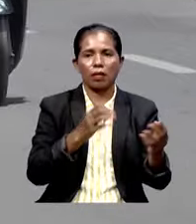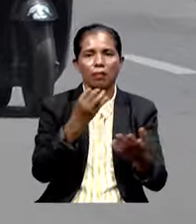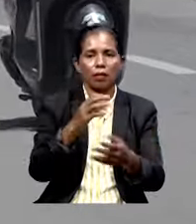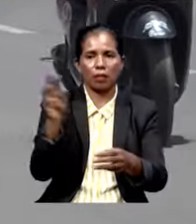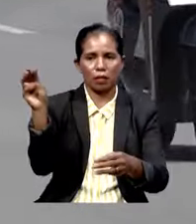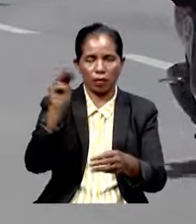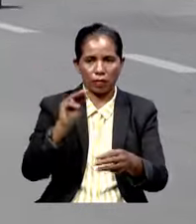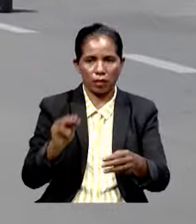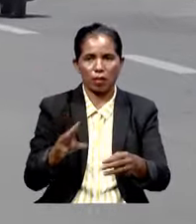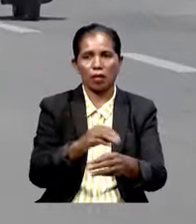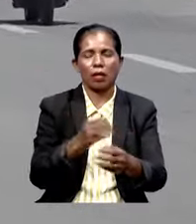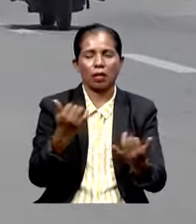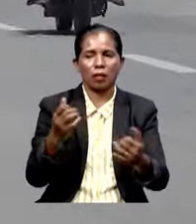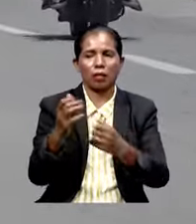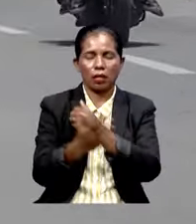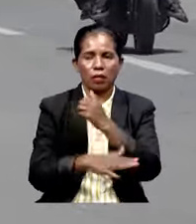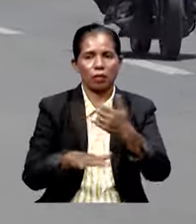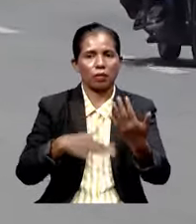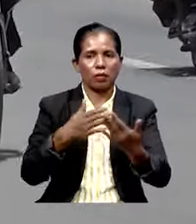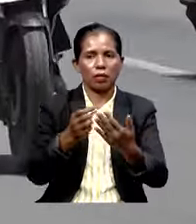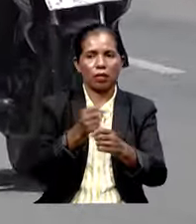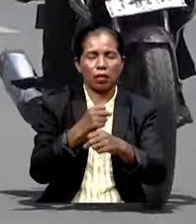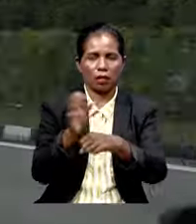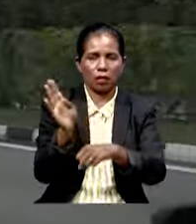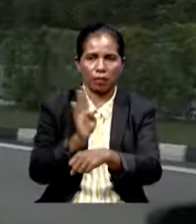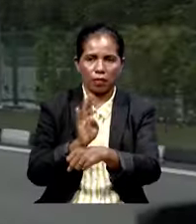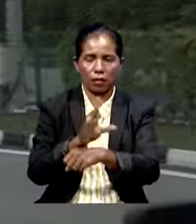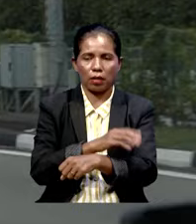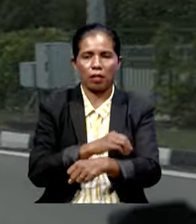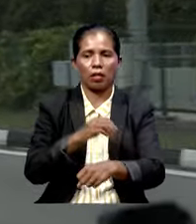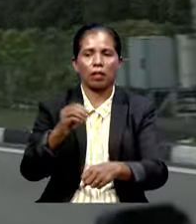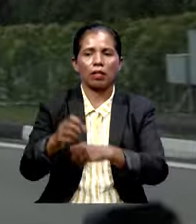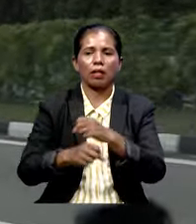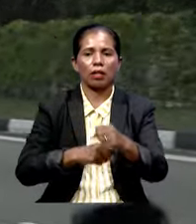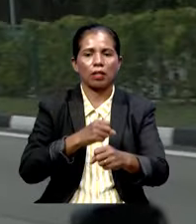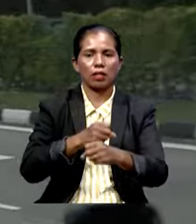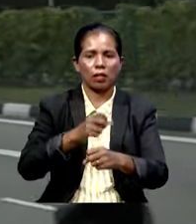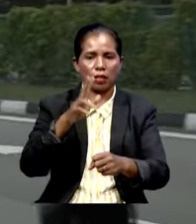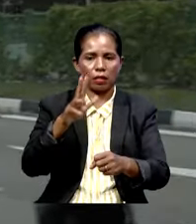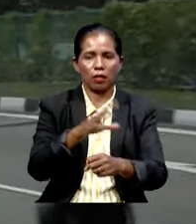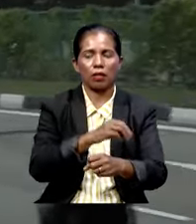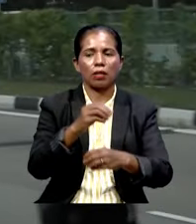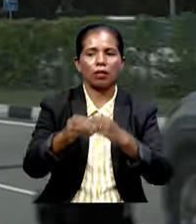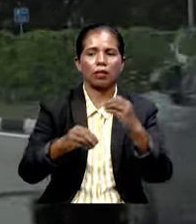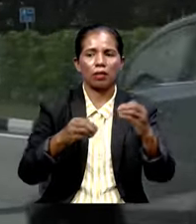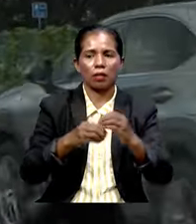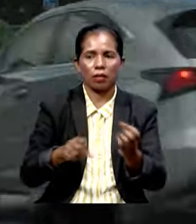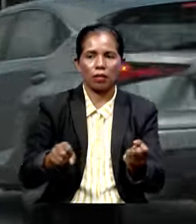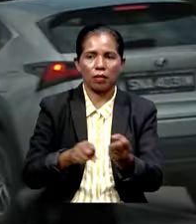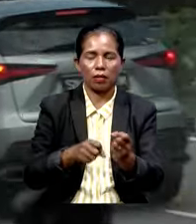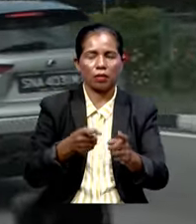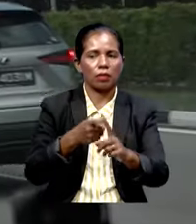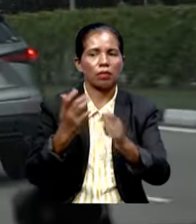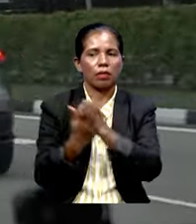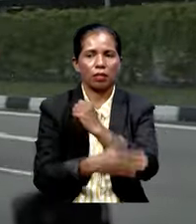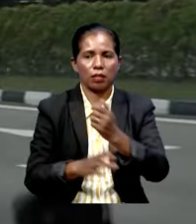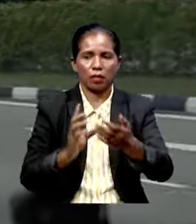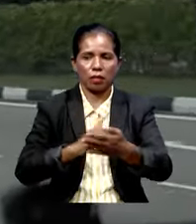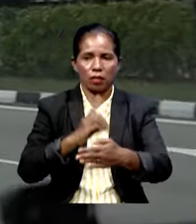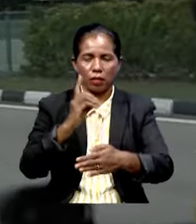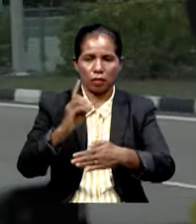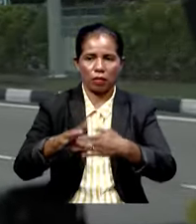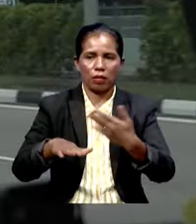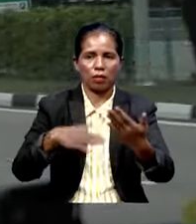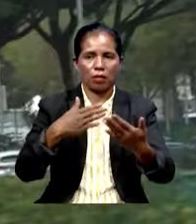nebe agora nasaun hotu-hotu halo negosiasaun durante tinantolu nialaran kona ba kontribuisaun husi nasaun desenvolvidu